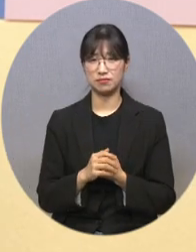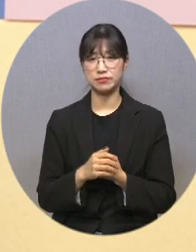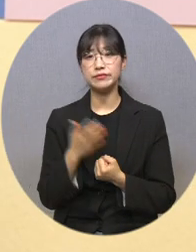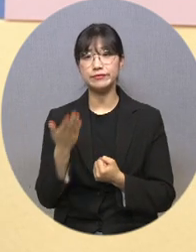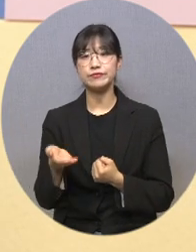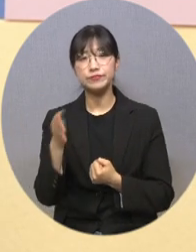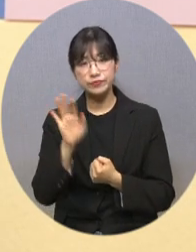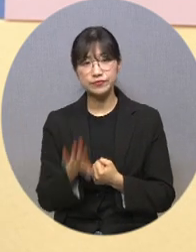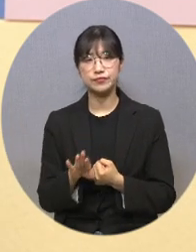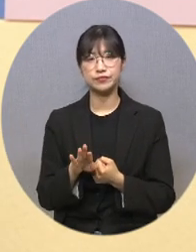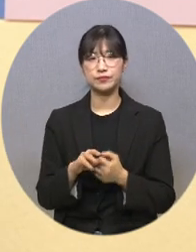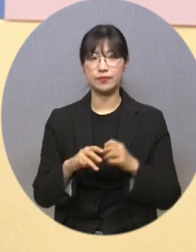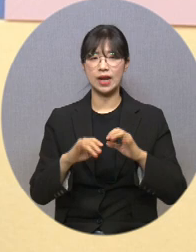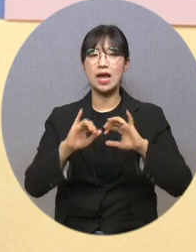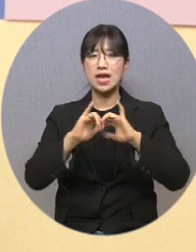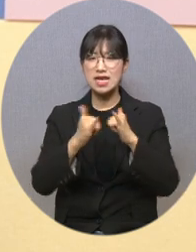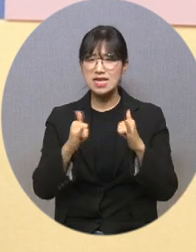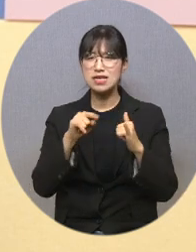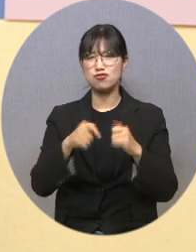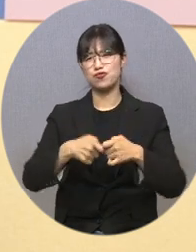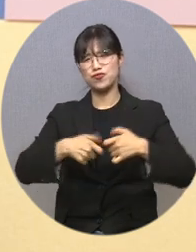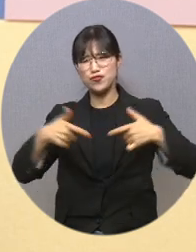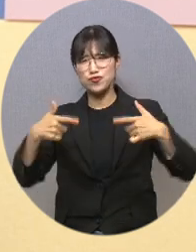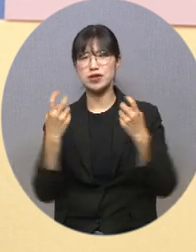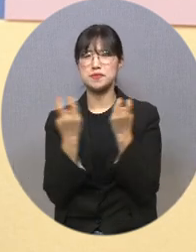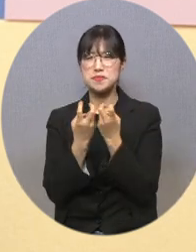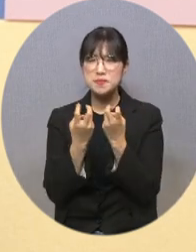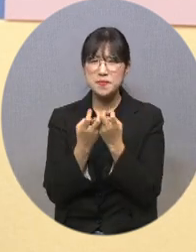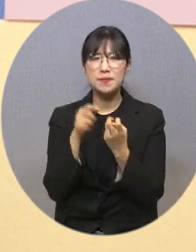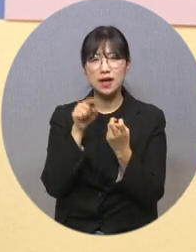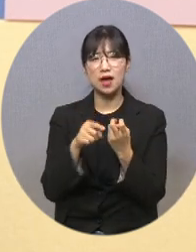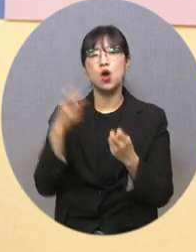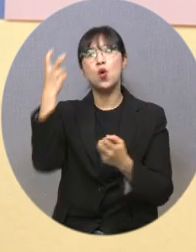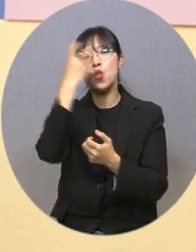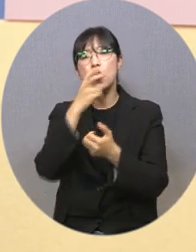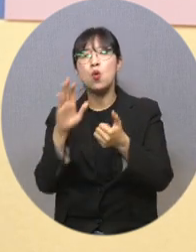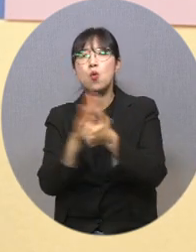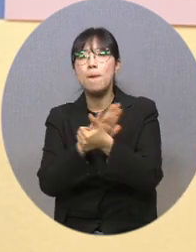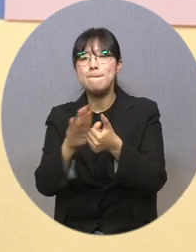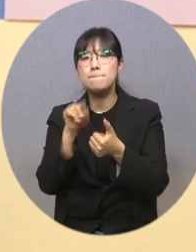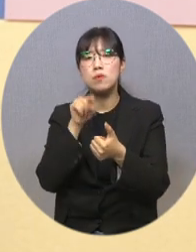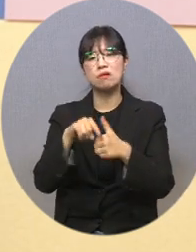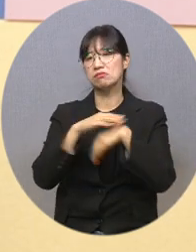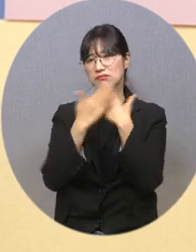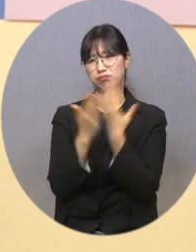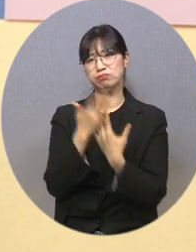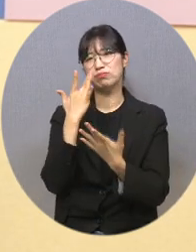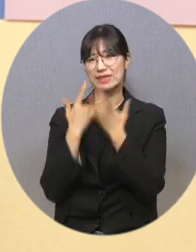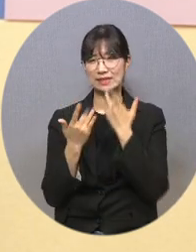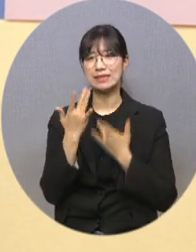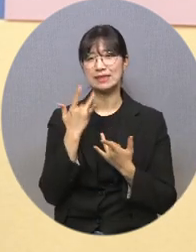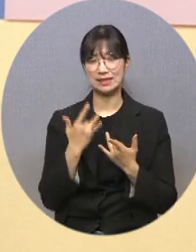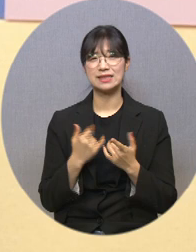근데 인구정책이라고 하는 곳에서 돌봄의 기능은 많이 빠져 있습니다.